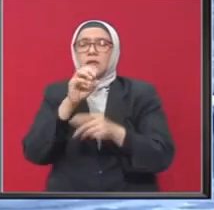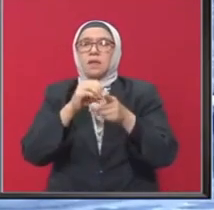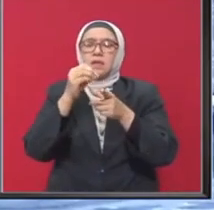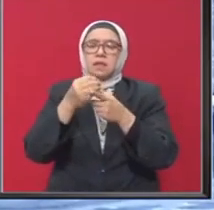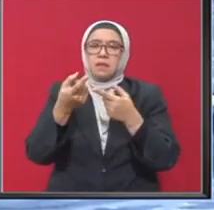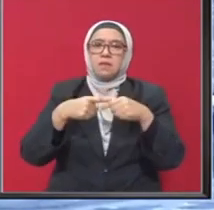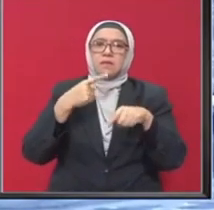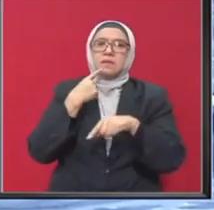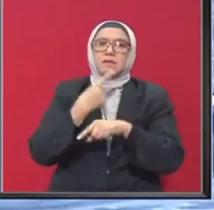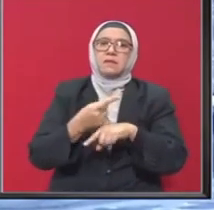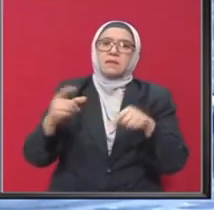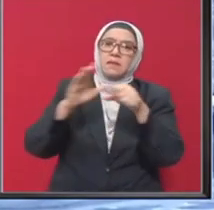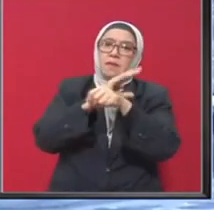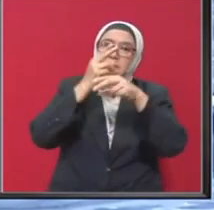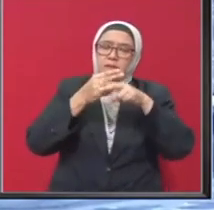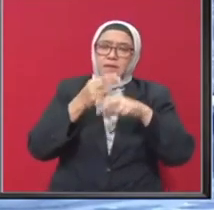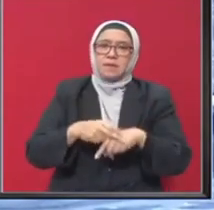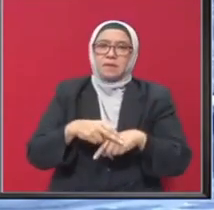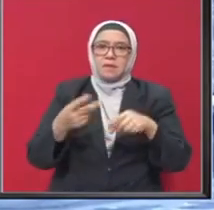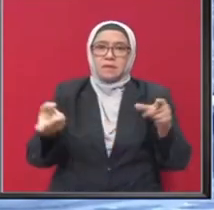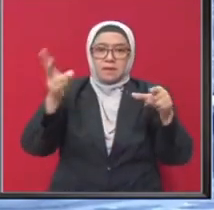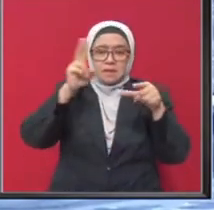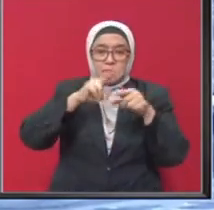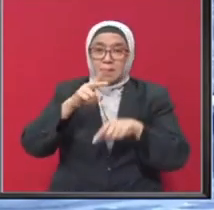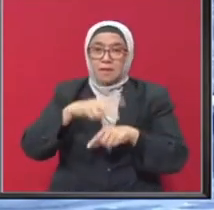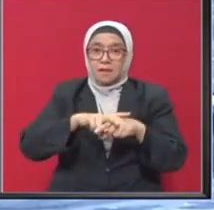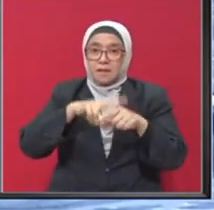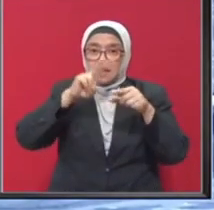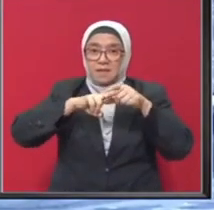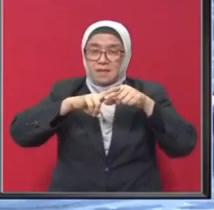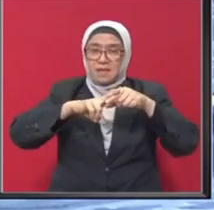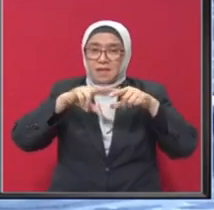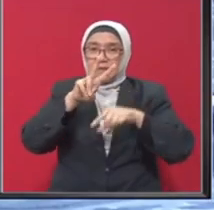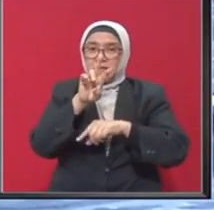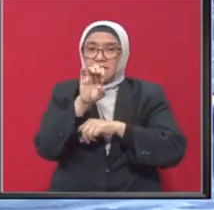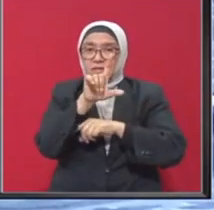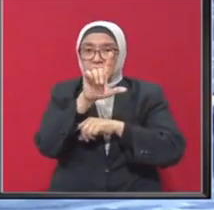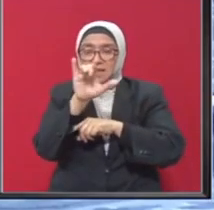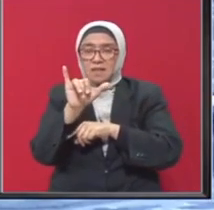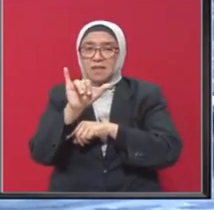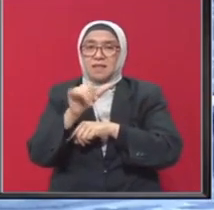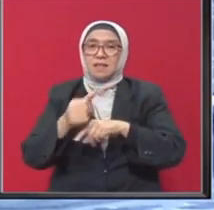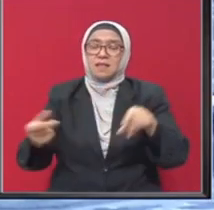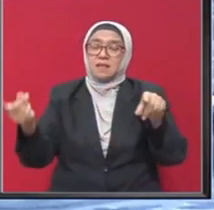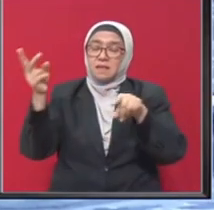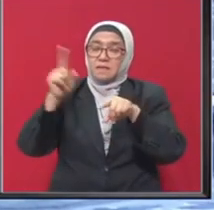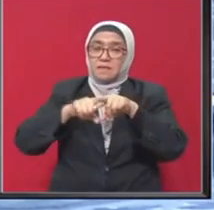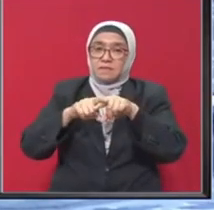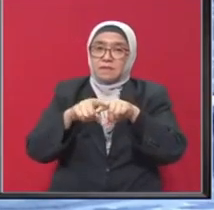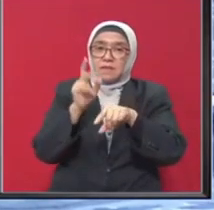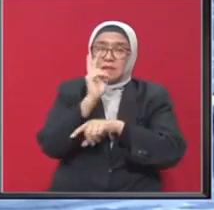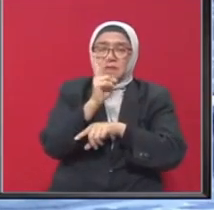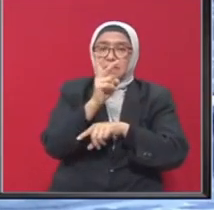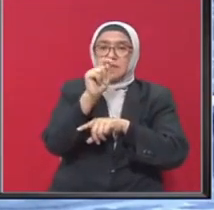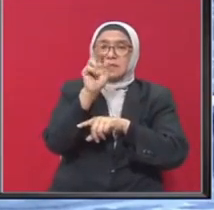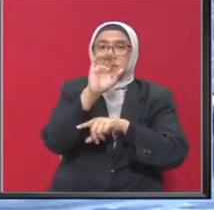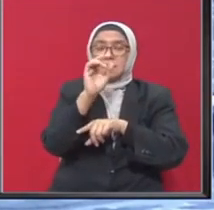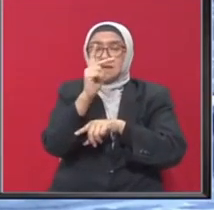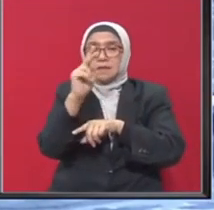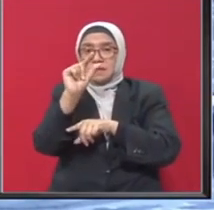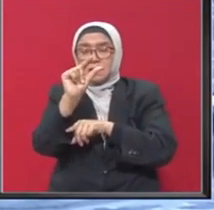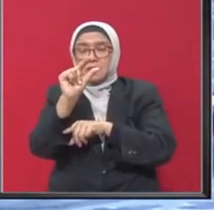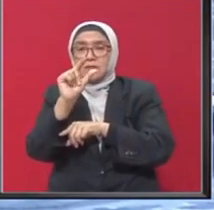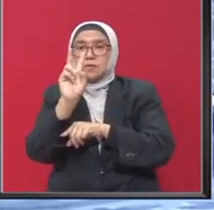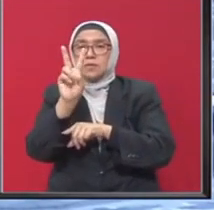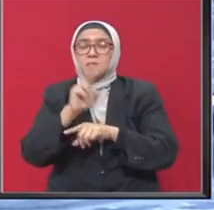penuhnya Klang beli double tracking fes2 ataupun Nep yang disebut landasan ke